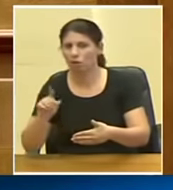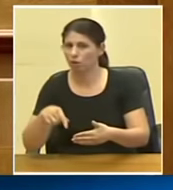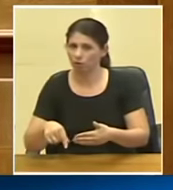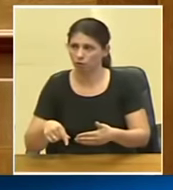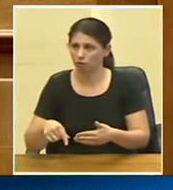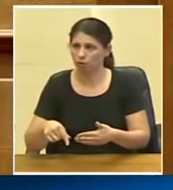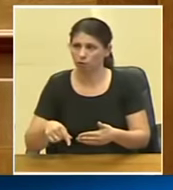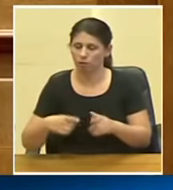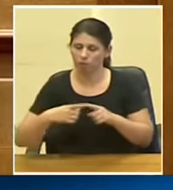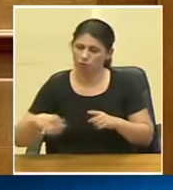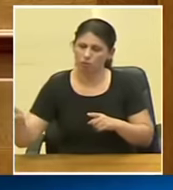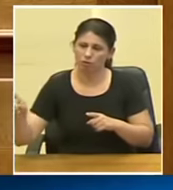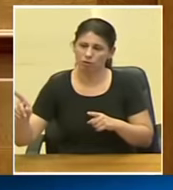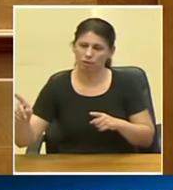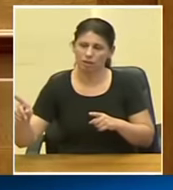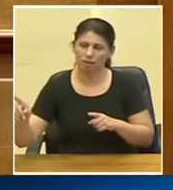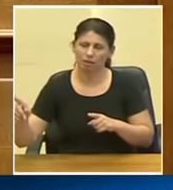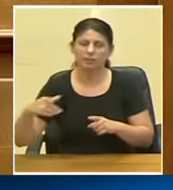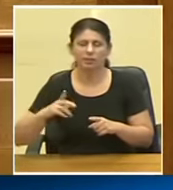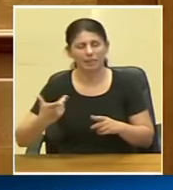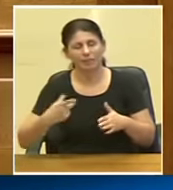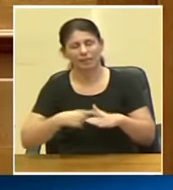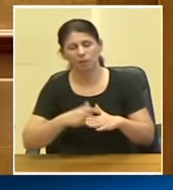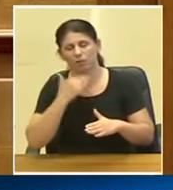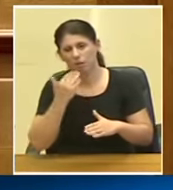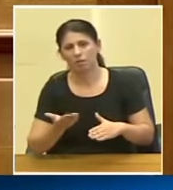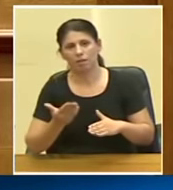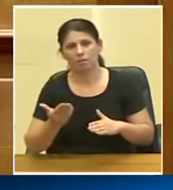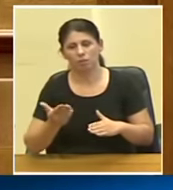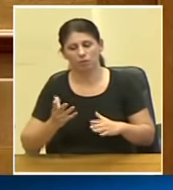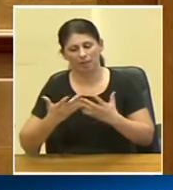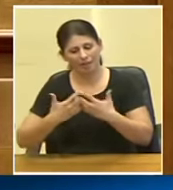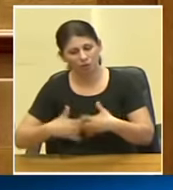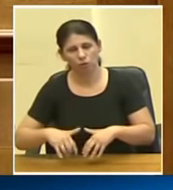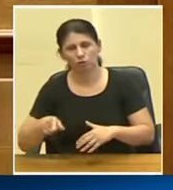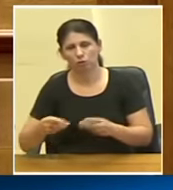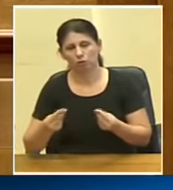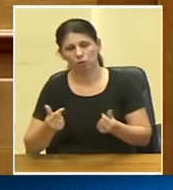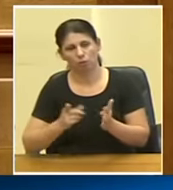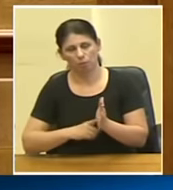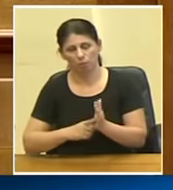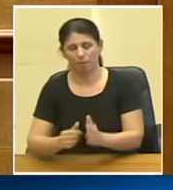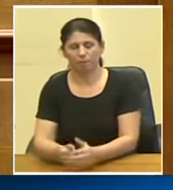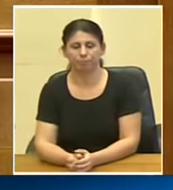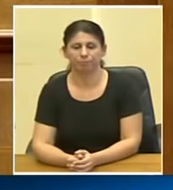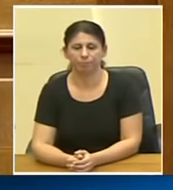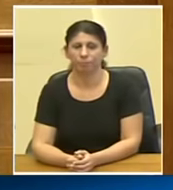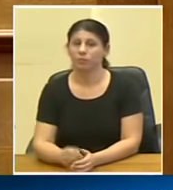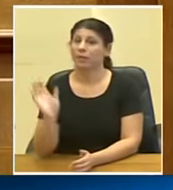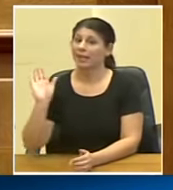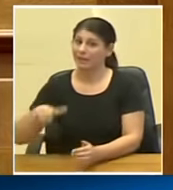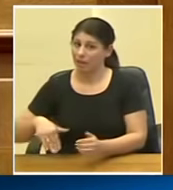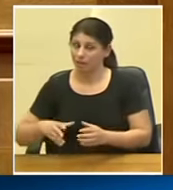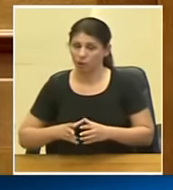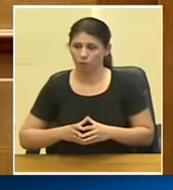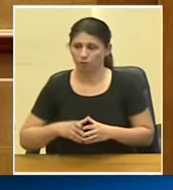το στέλνει στις καλένδες και άρα οι τράπεζες δεν μπορούν να λειτουργήσουν με τον τρόπο που πρέπει. Και το τελευταίο είναι